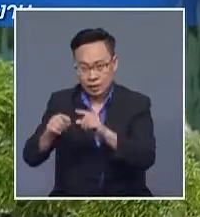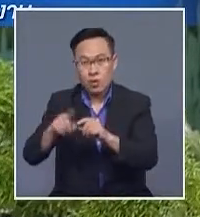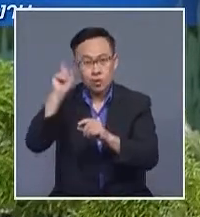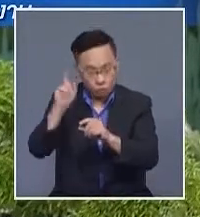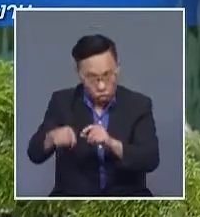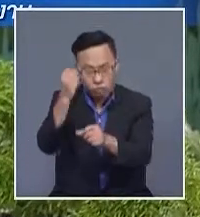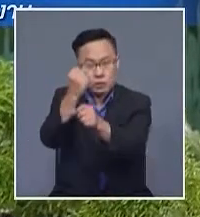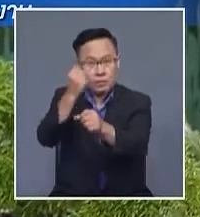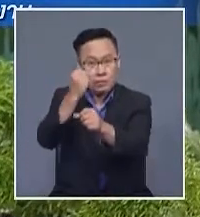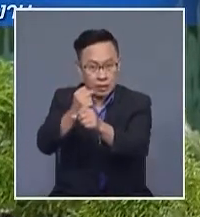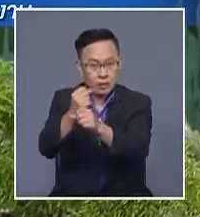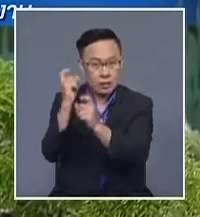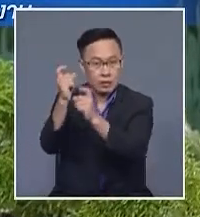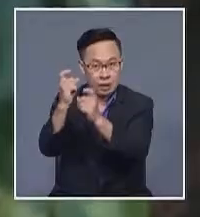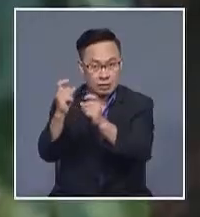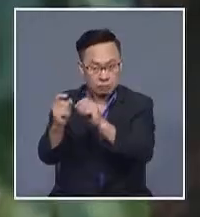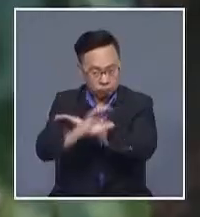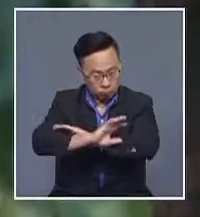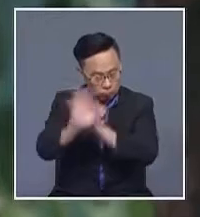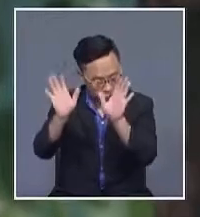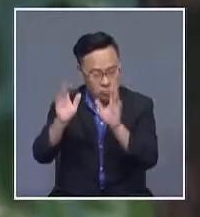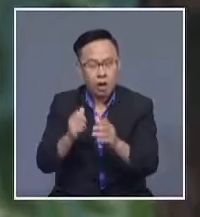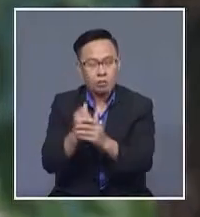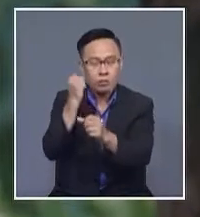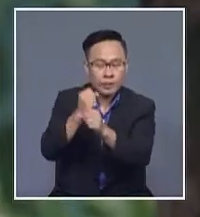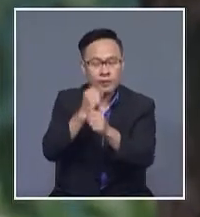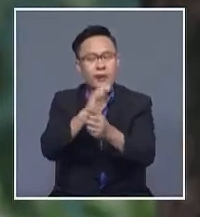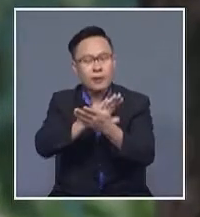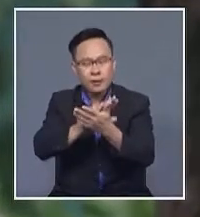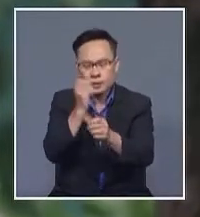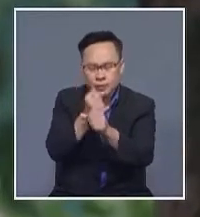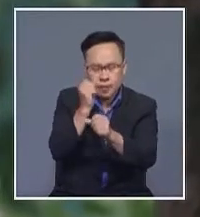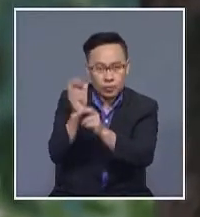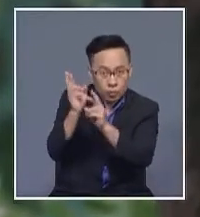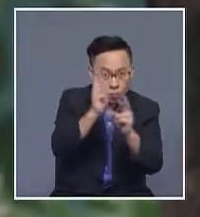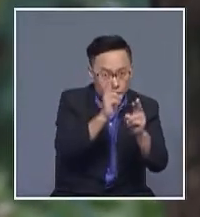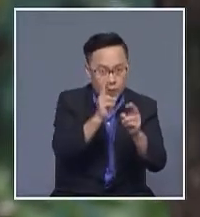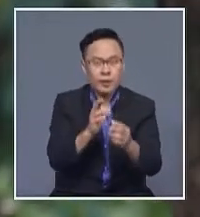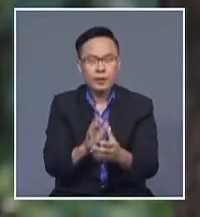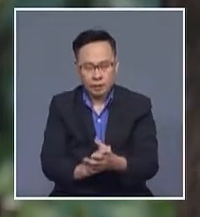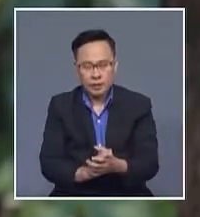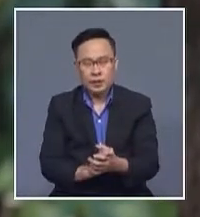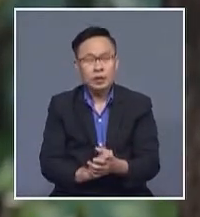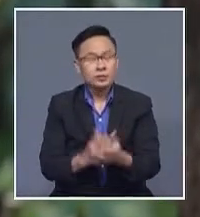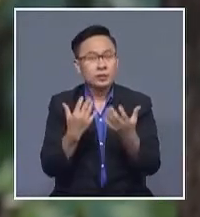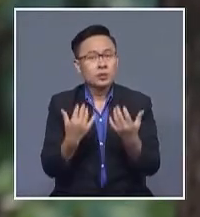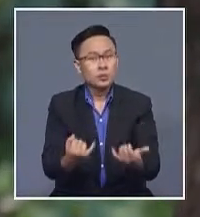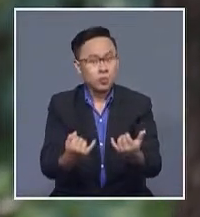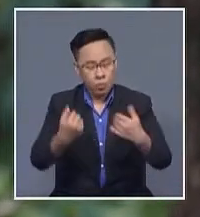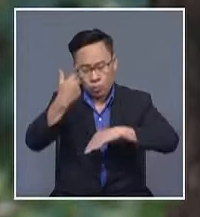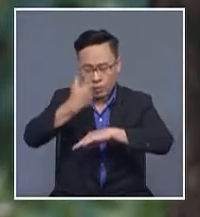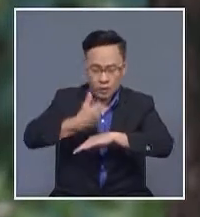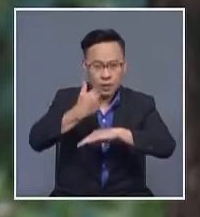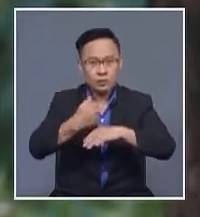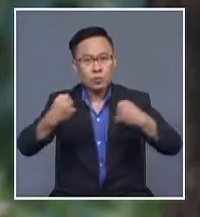รียกว่า Safety Thailand นะครับคือให้แรงงานได้ผู้ประกอบการได้มีการรักษากฎกาจัดสิ่